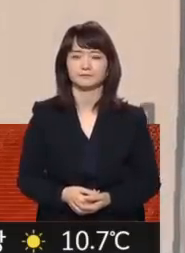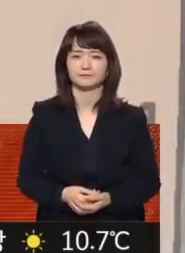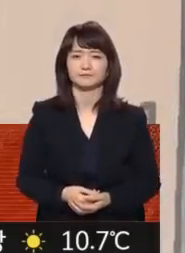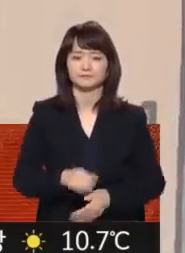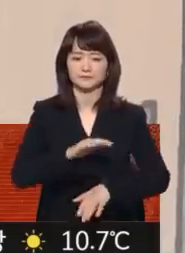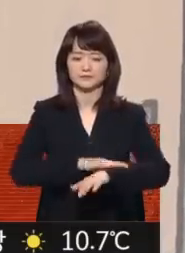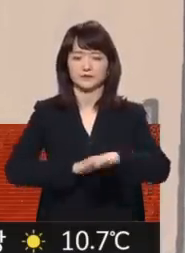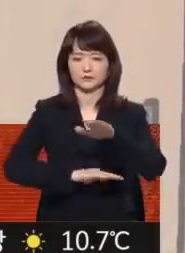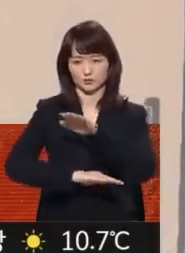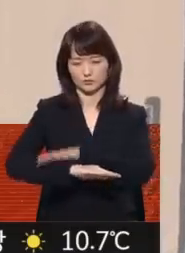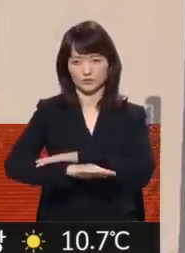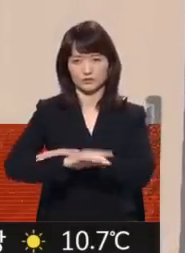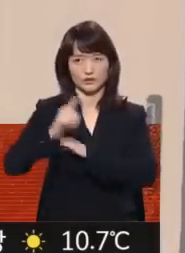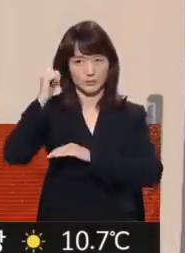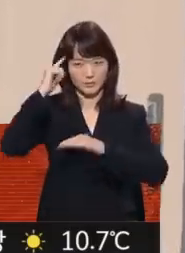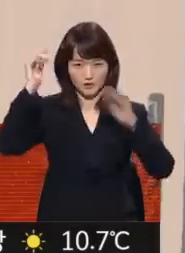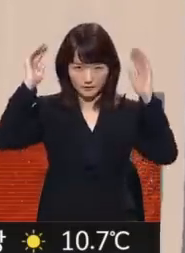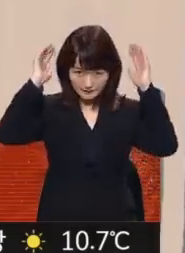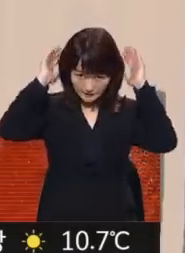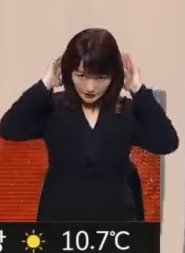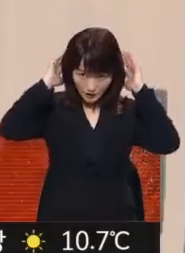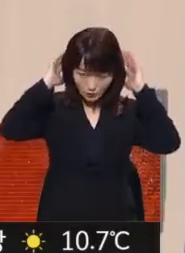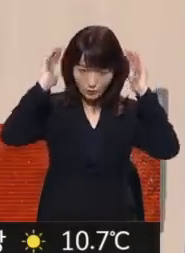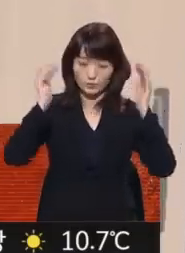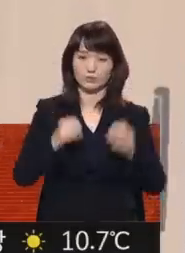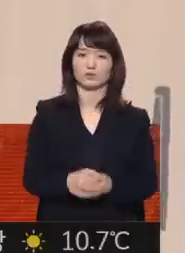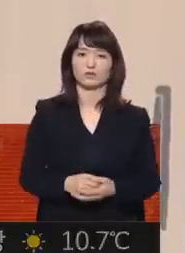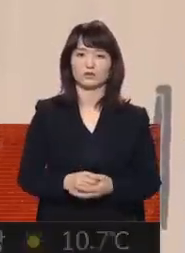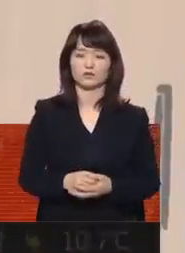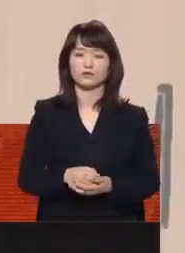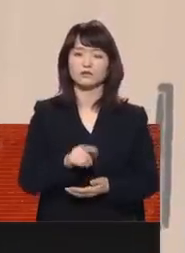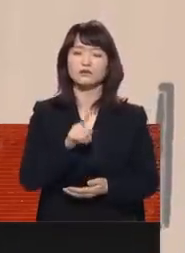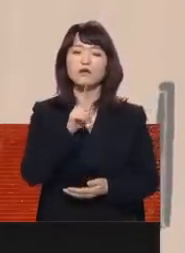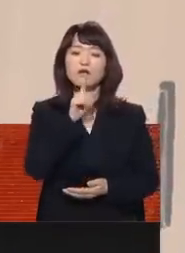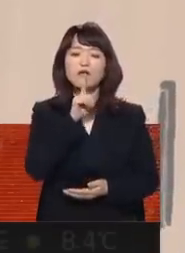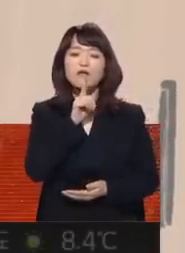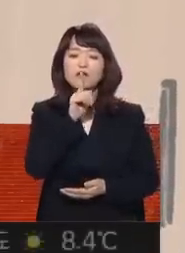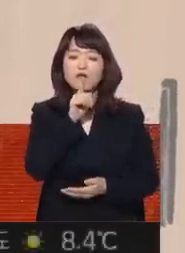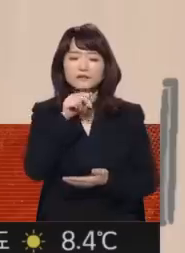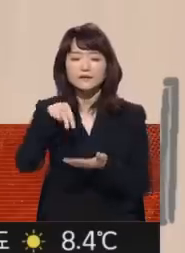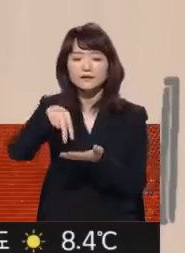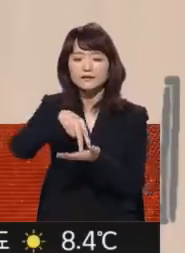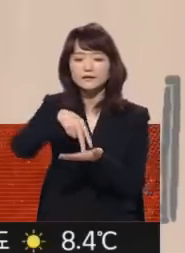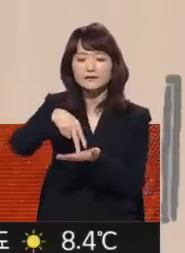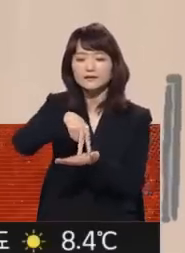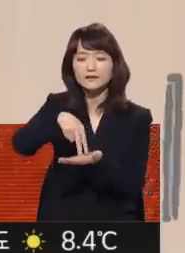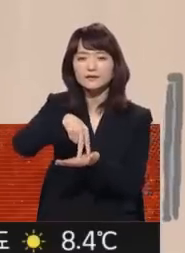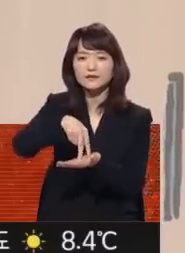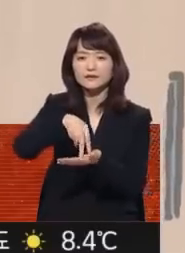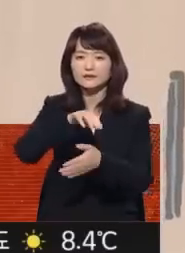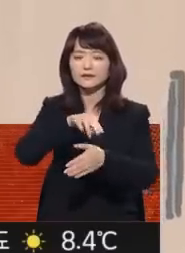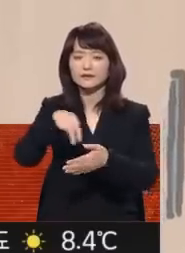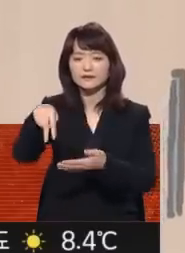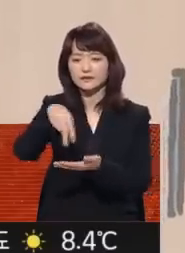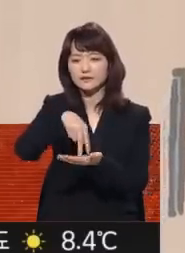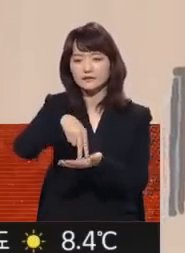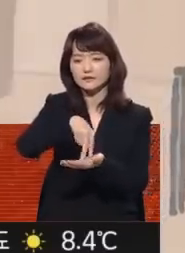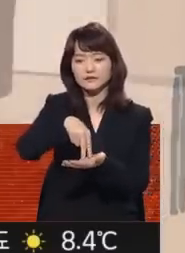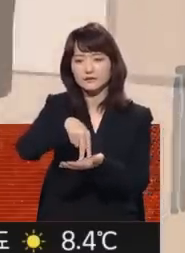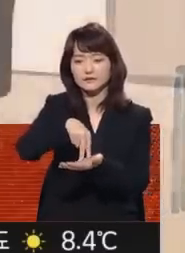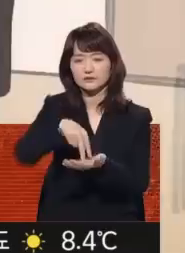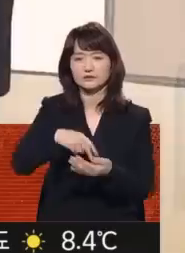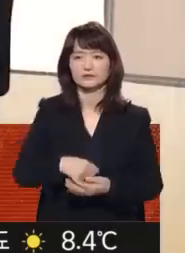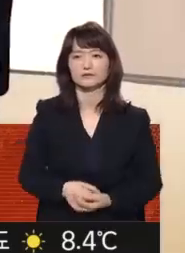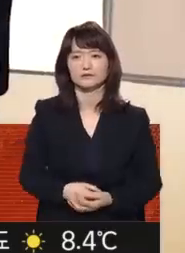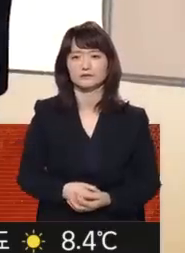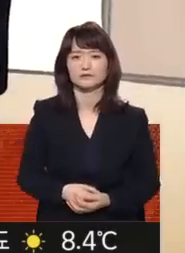양손을 머리 뒤에다 딱 대고 골반을 좌우로 이렇게 흔들면서 막 이렇게 춤이에요 그러니까